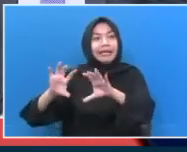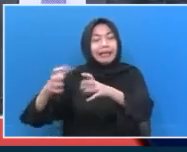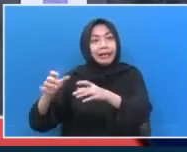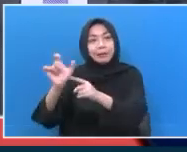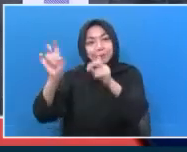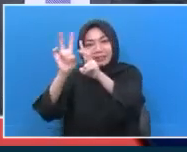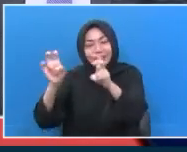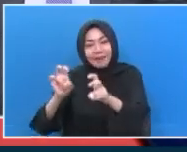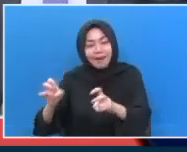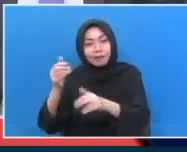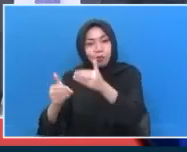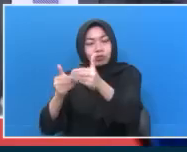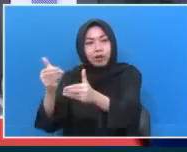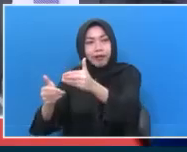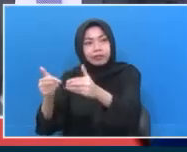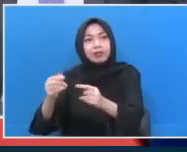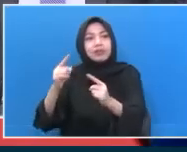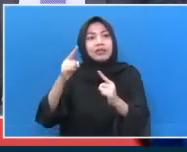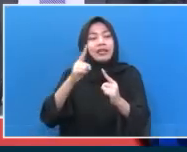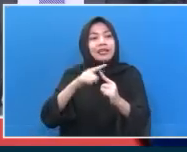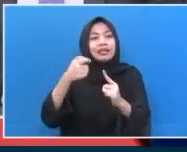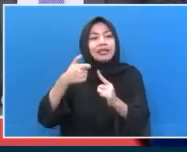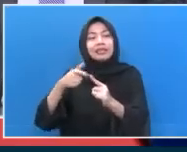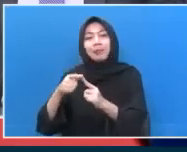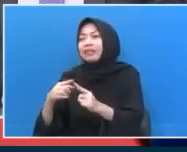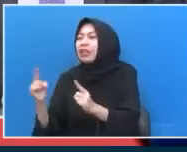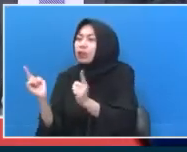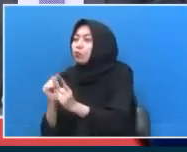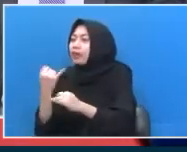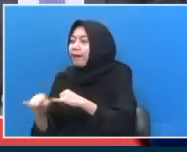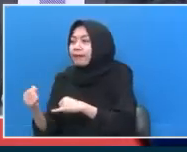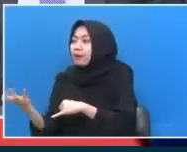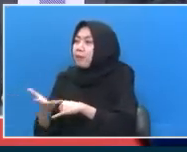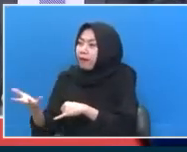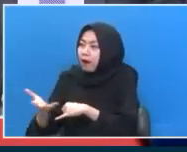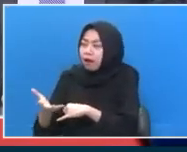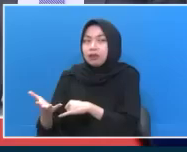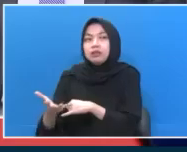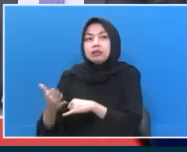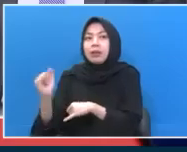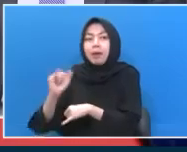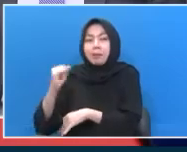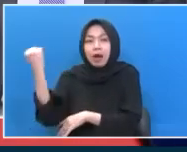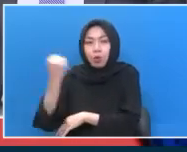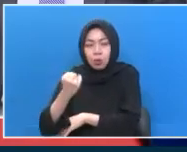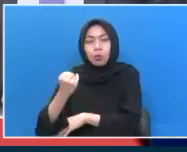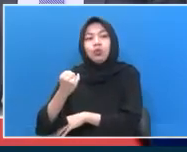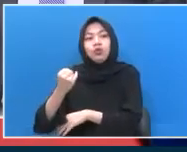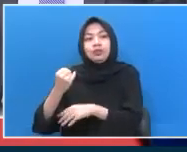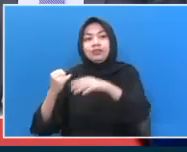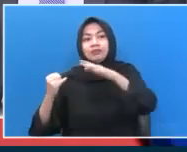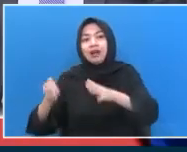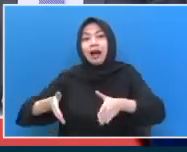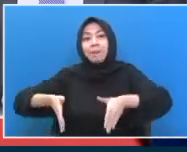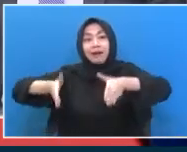penyelidikan di sekitar TKP terakhir ditemukannya korban dan pelaku yang diduga